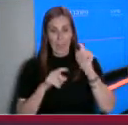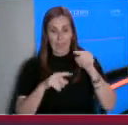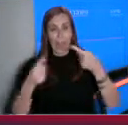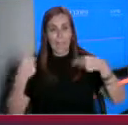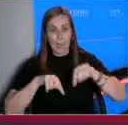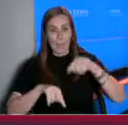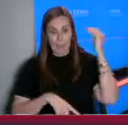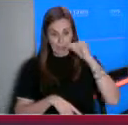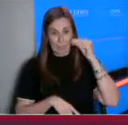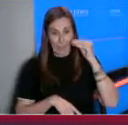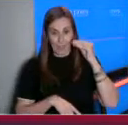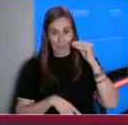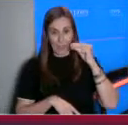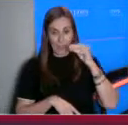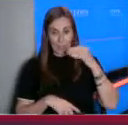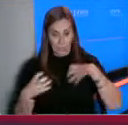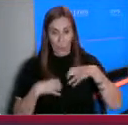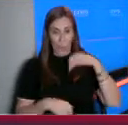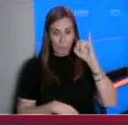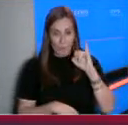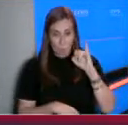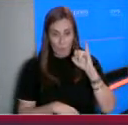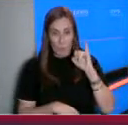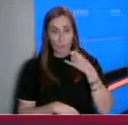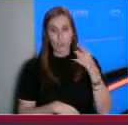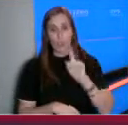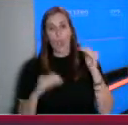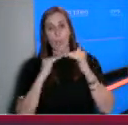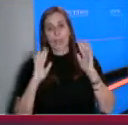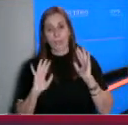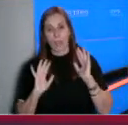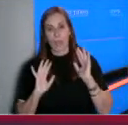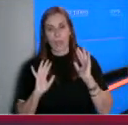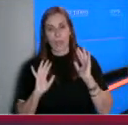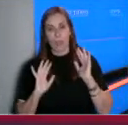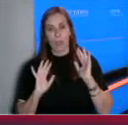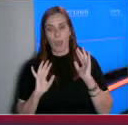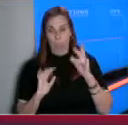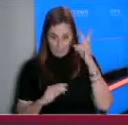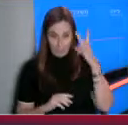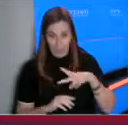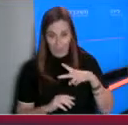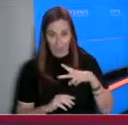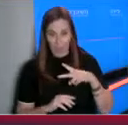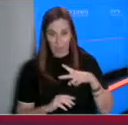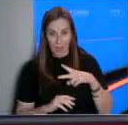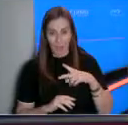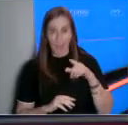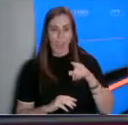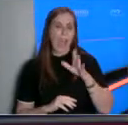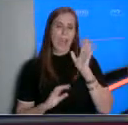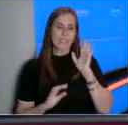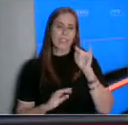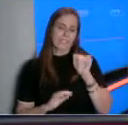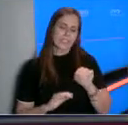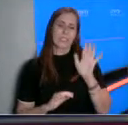למגמה בבית ספר ביוד. של תיאטרון, אמרו שהיא לא מתאימה. את מבינה? בטח שאני מבינה. אז יופי,